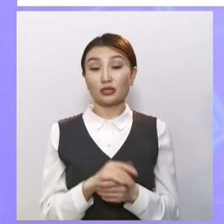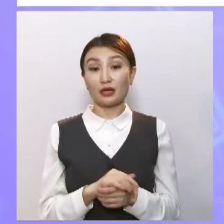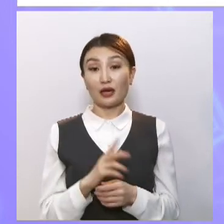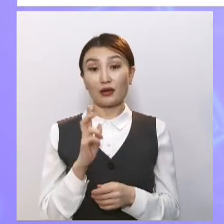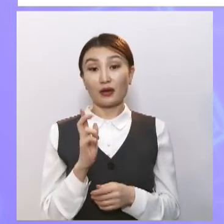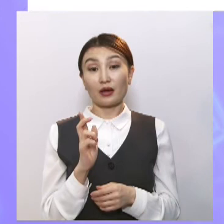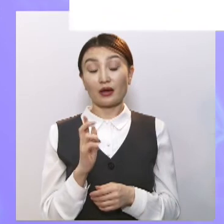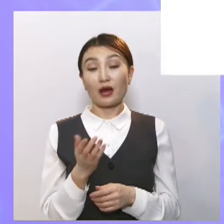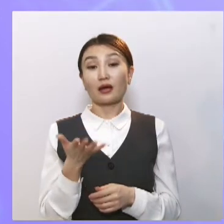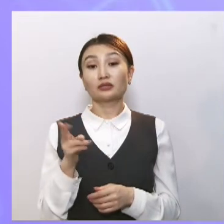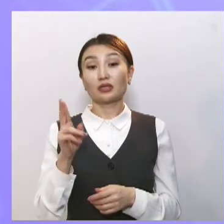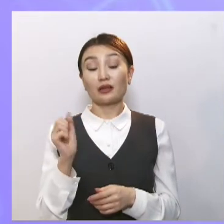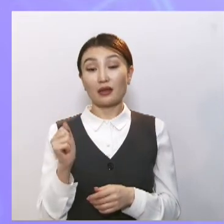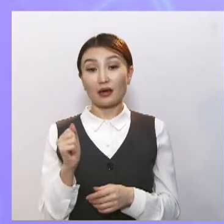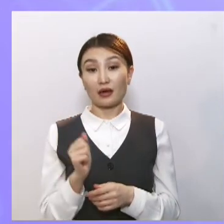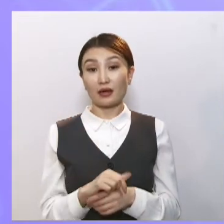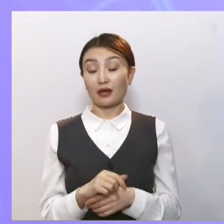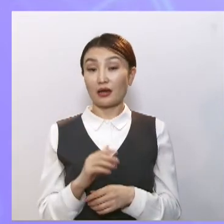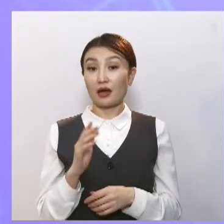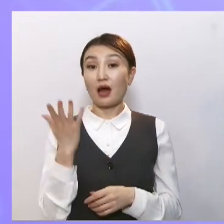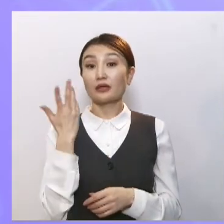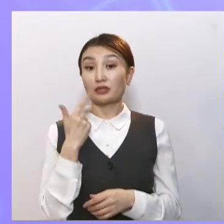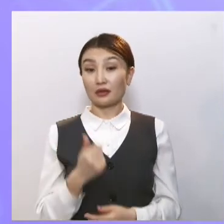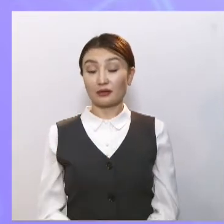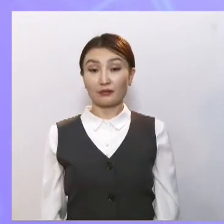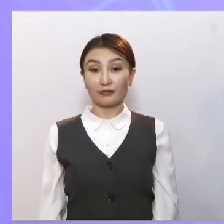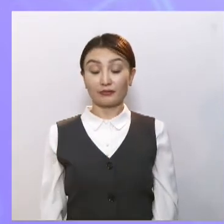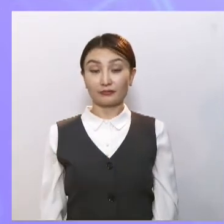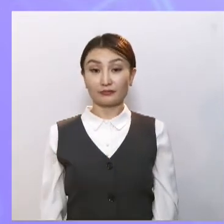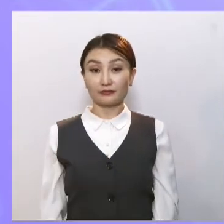Б. Канчада? В. Качан?